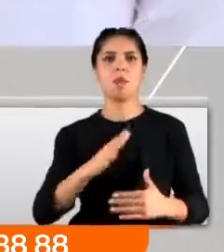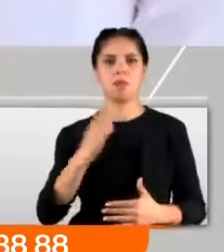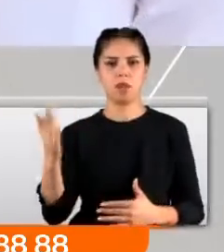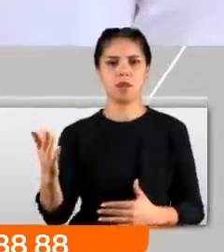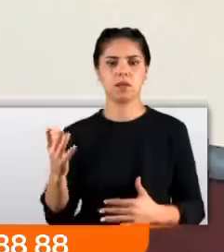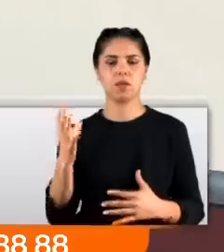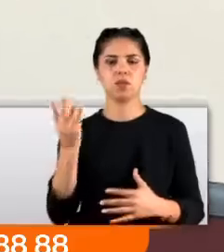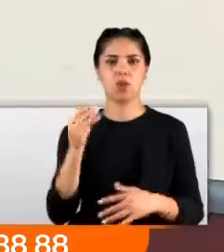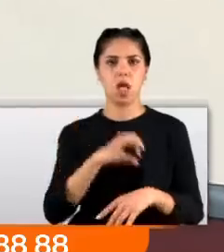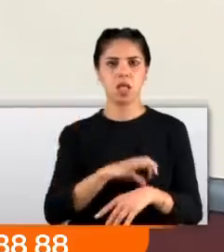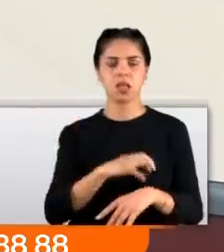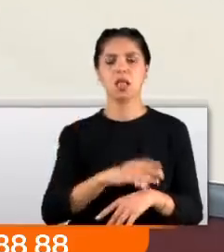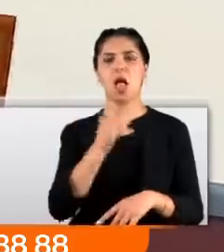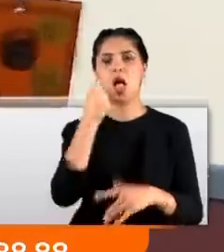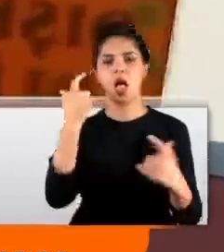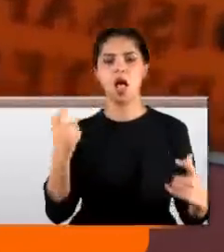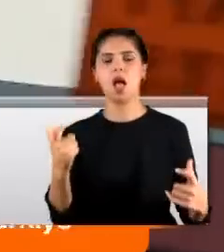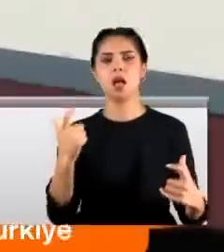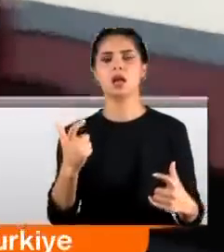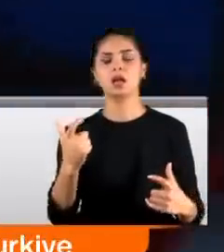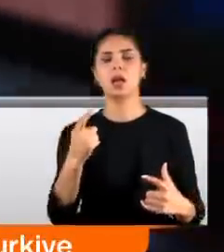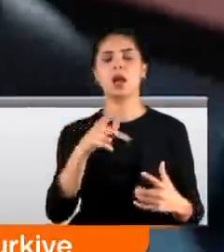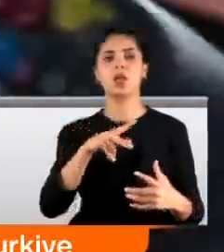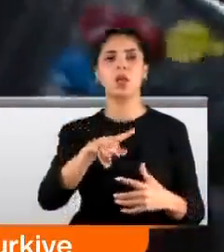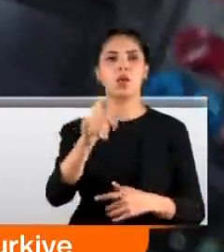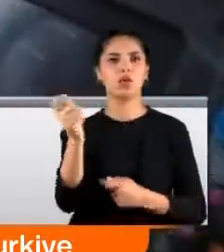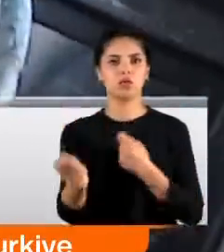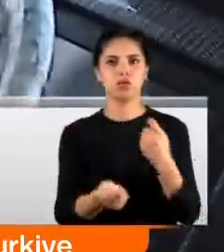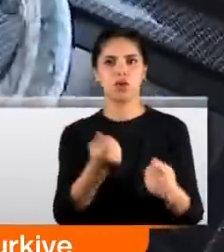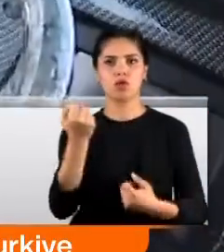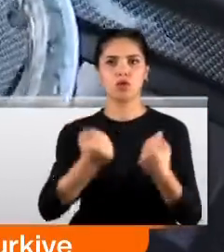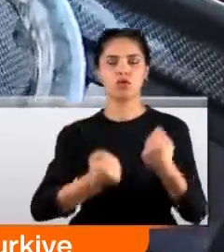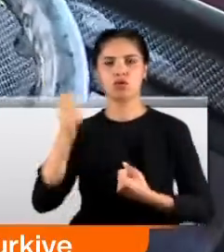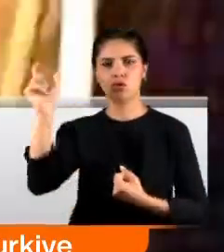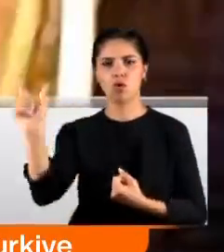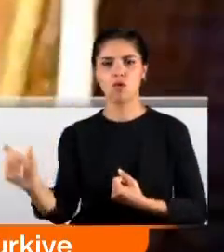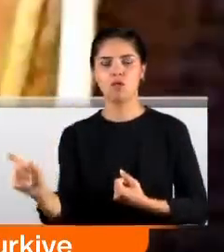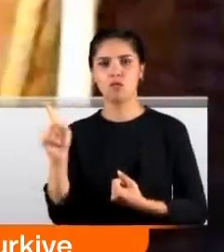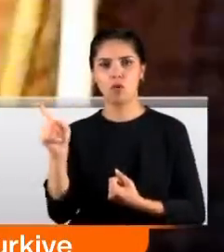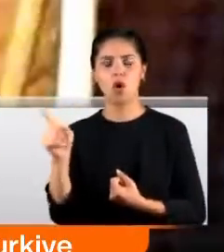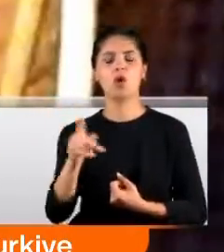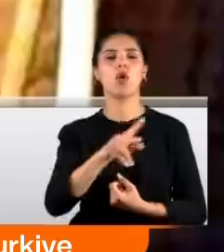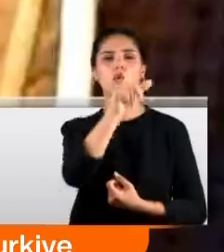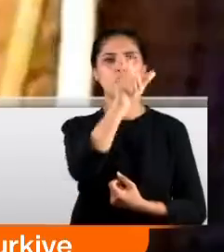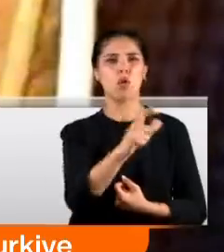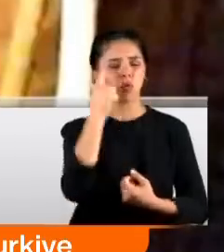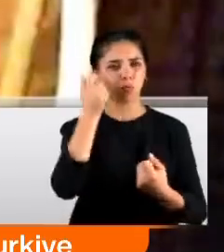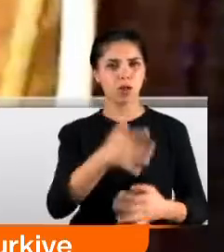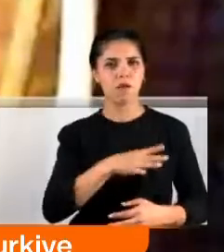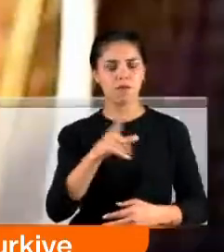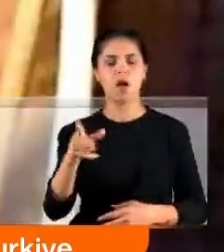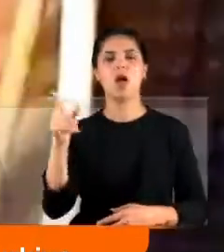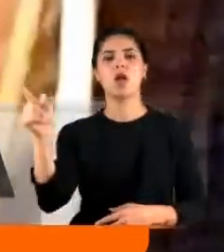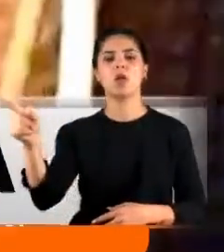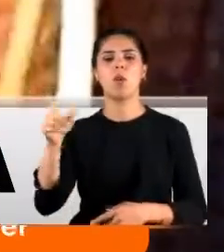Çok rahatsız dedi. Ankara'da Atapark Dikmen hattında çalışan halk otobüsünde yolculardan biri fenalaşınca zamanla yarış